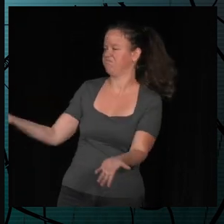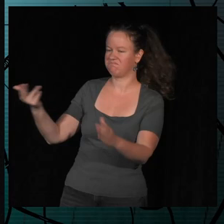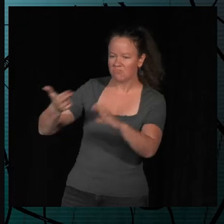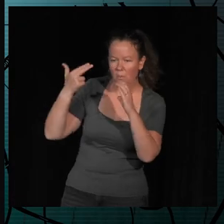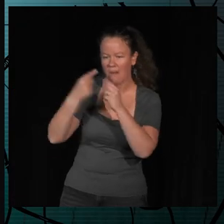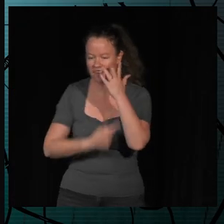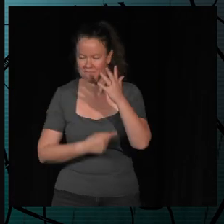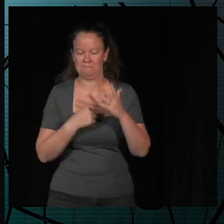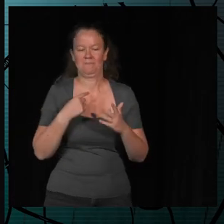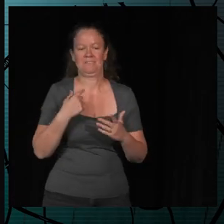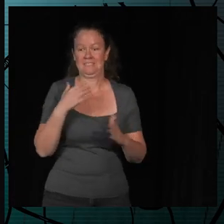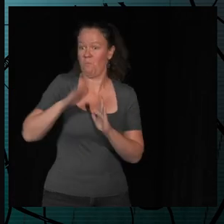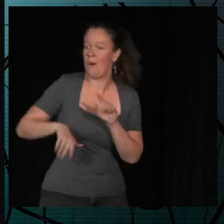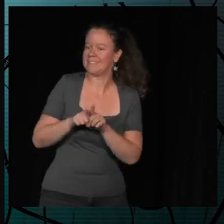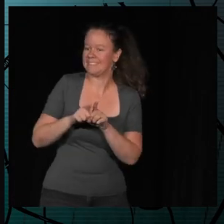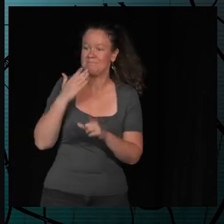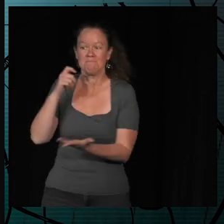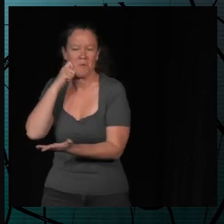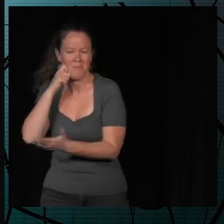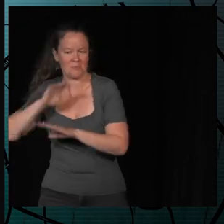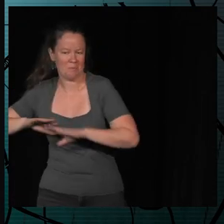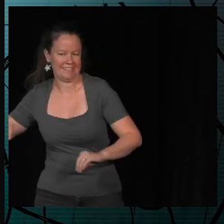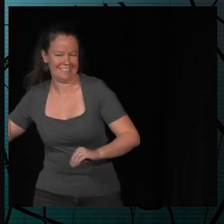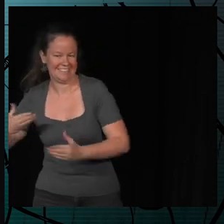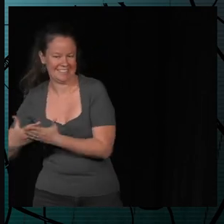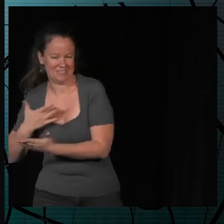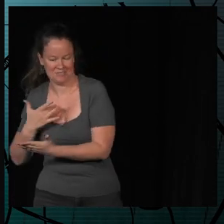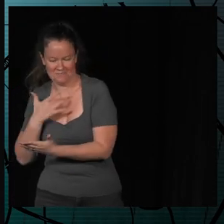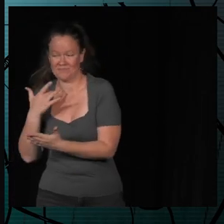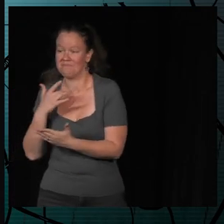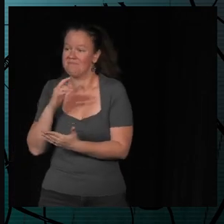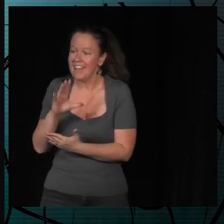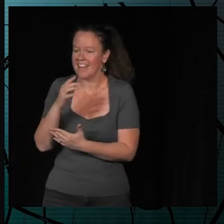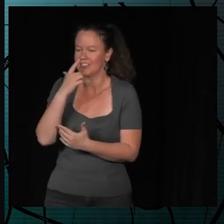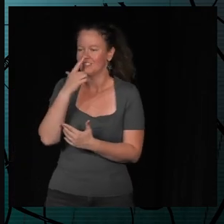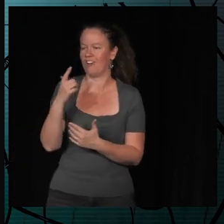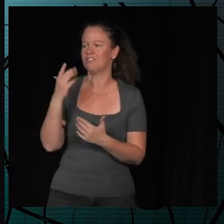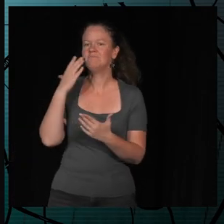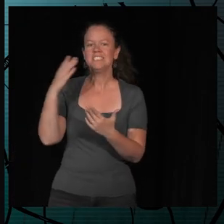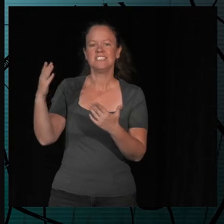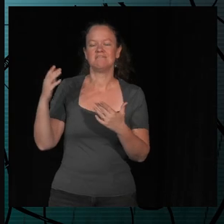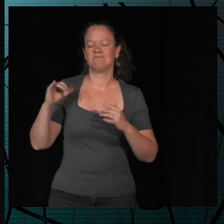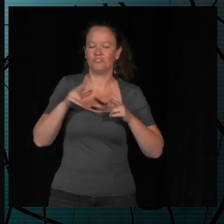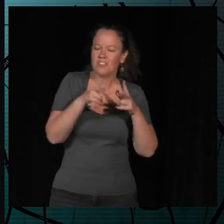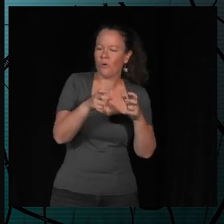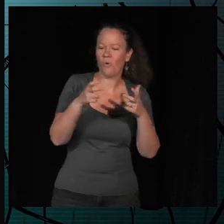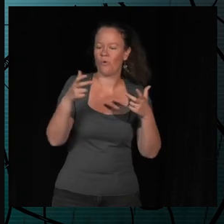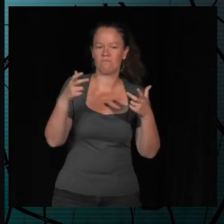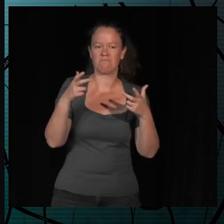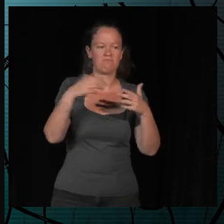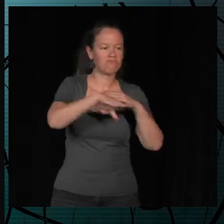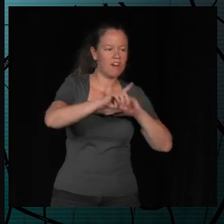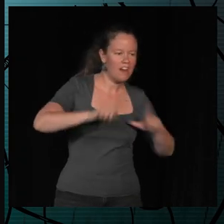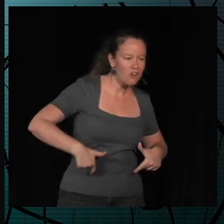autres et ce que je trouve génial quand on met du jeu vidéo dans les institutions que ce soit les écoles les